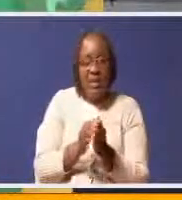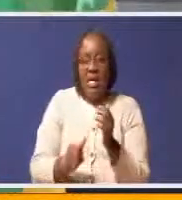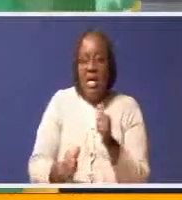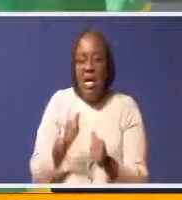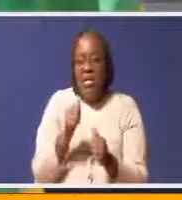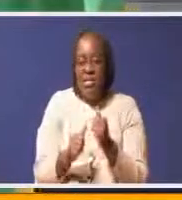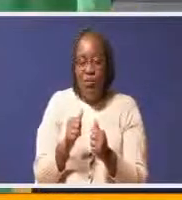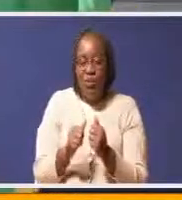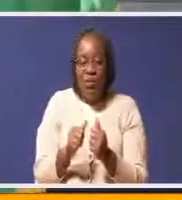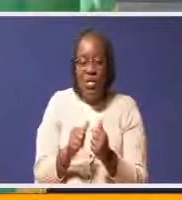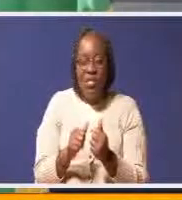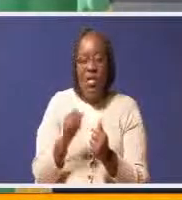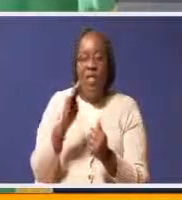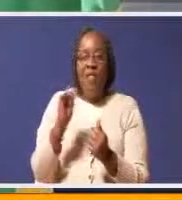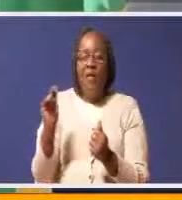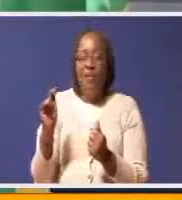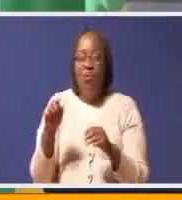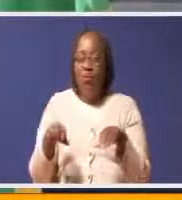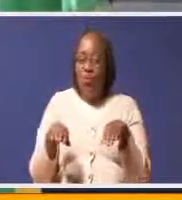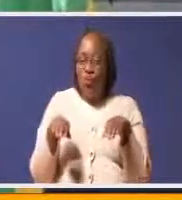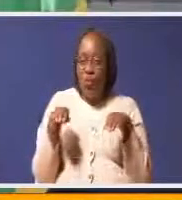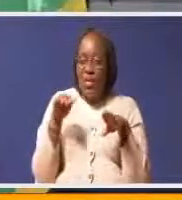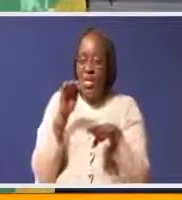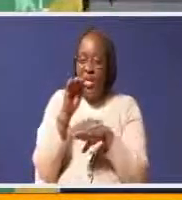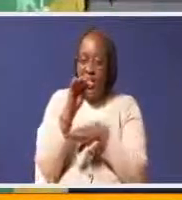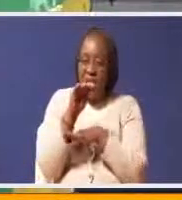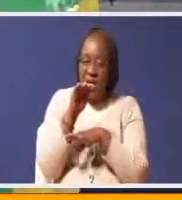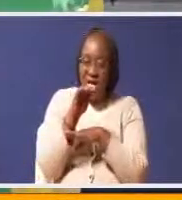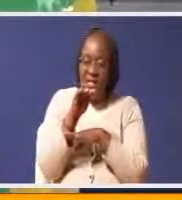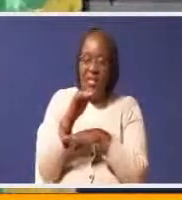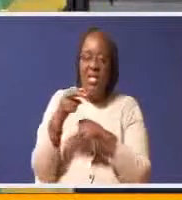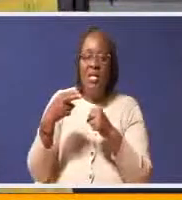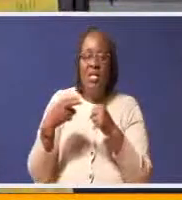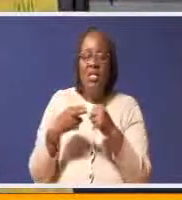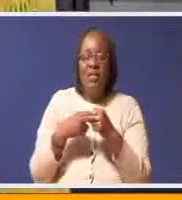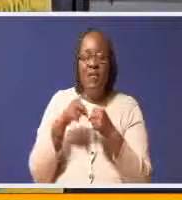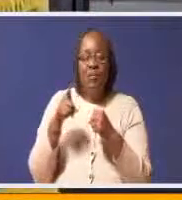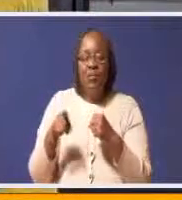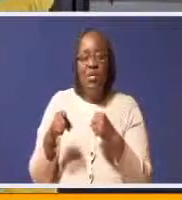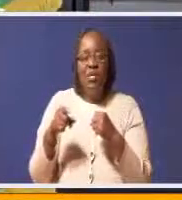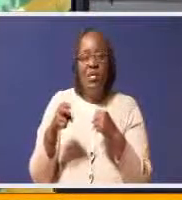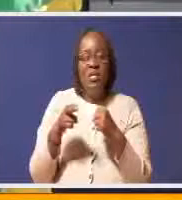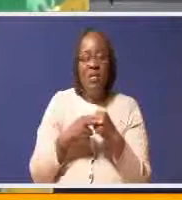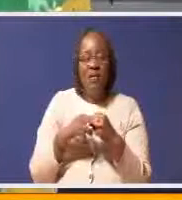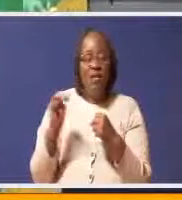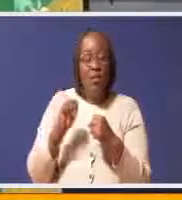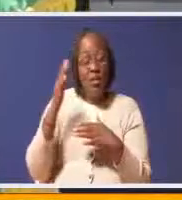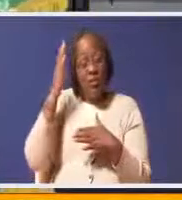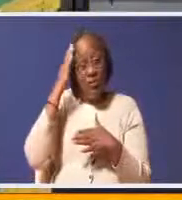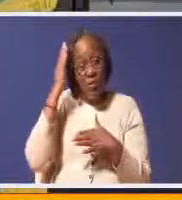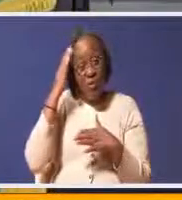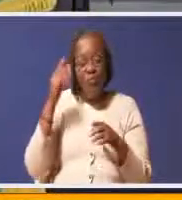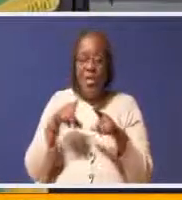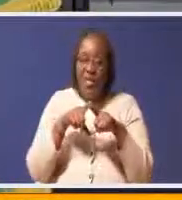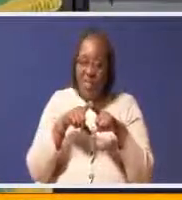jo mwaju wa pending bills ba kuombeti ya 7.7 million na tuije kithaka